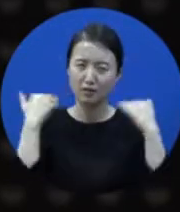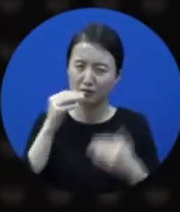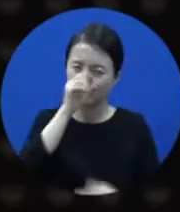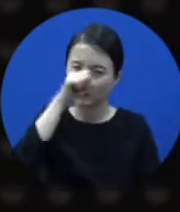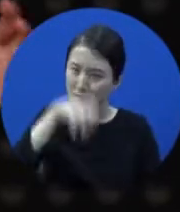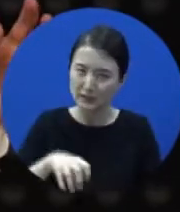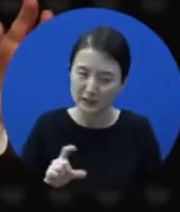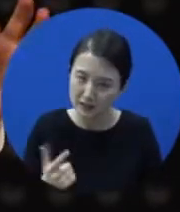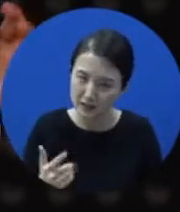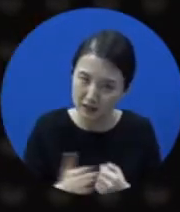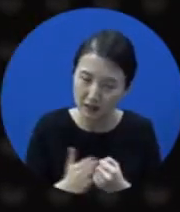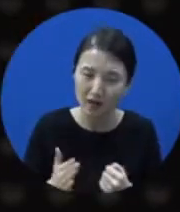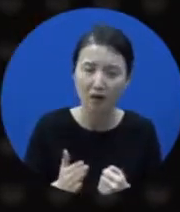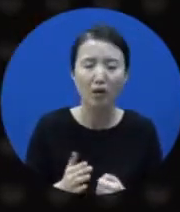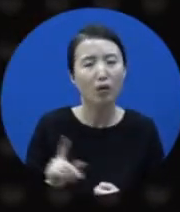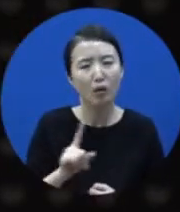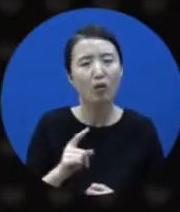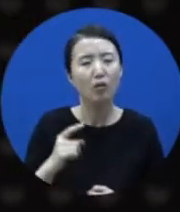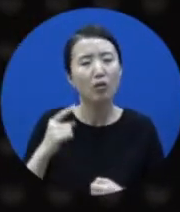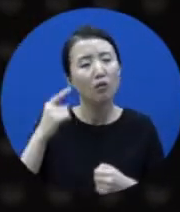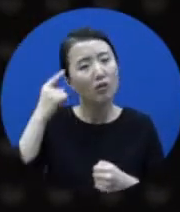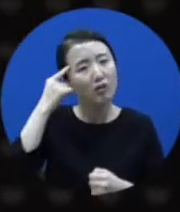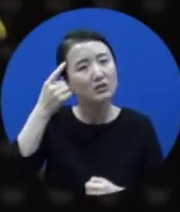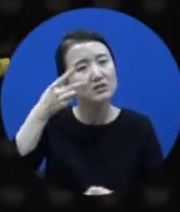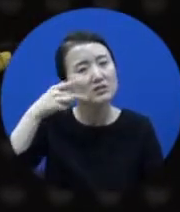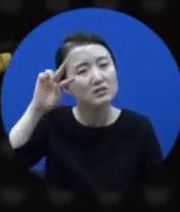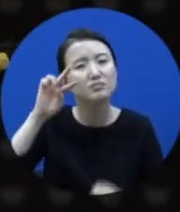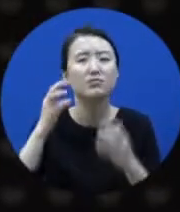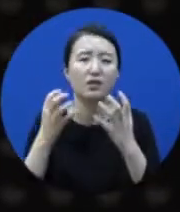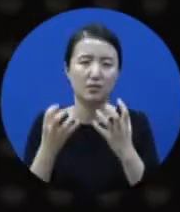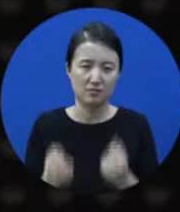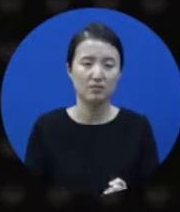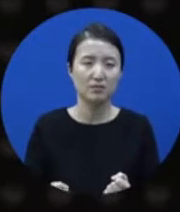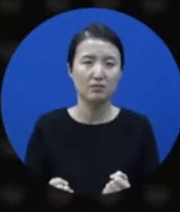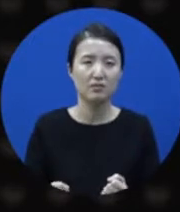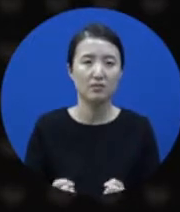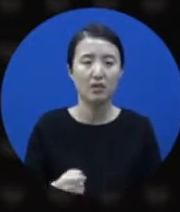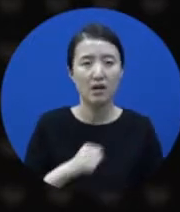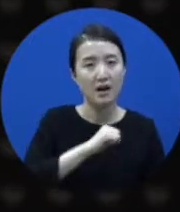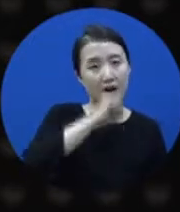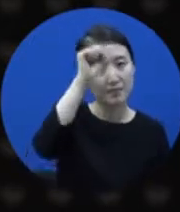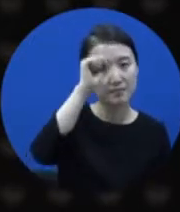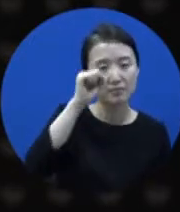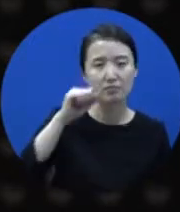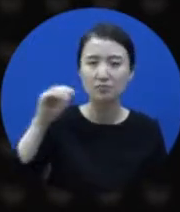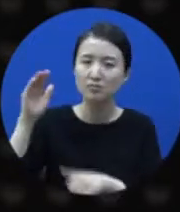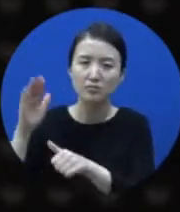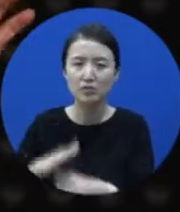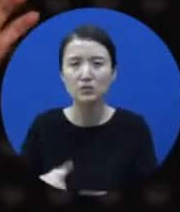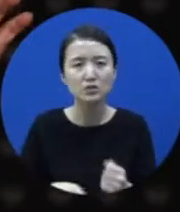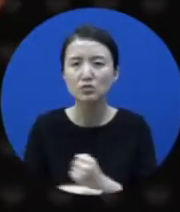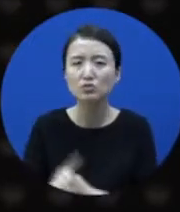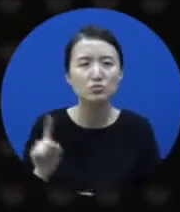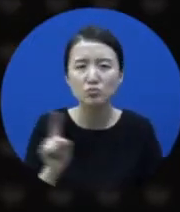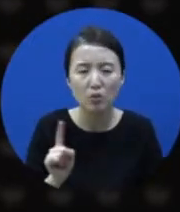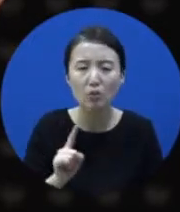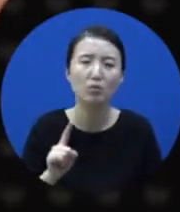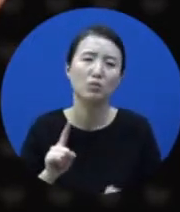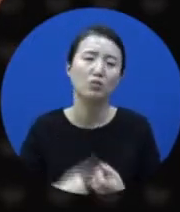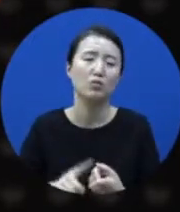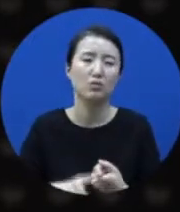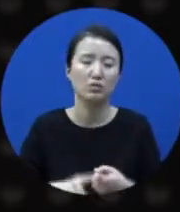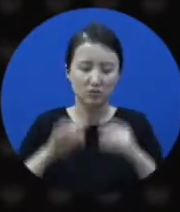많은 그 분들이 내가 왜 합격을 했는지 왜 떨어졌는지 모르는데 이 모 제약회사에서 그 젊은이들에게